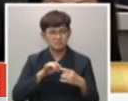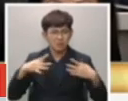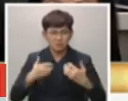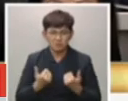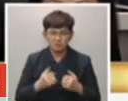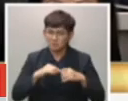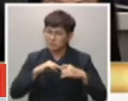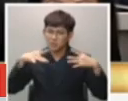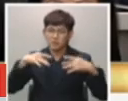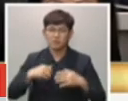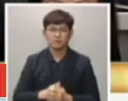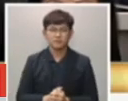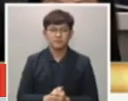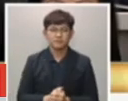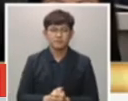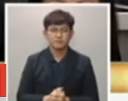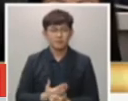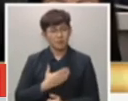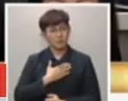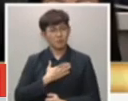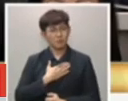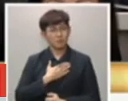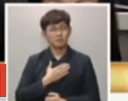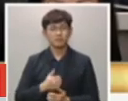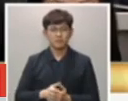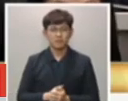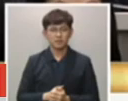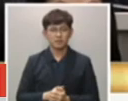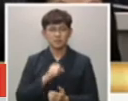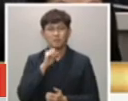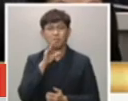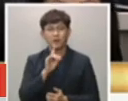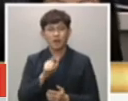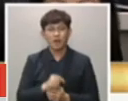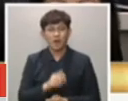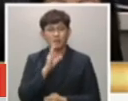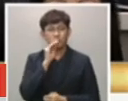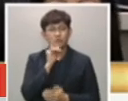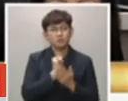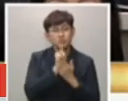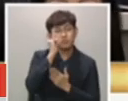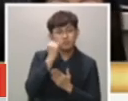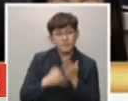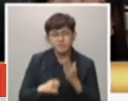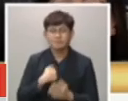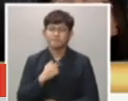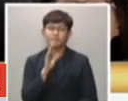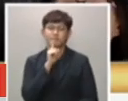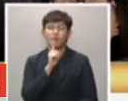างนั้นสำหรับผมนี่จะไม่ยกเอาเรื่องที่ท่านพูดผิดถูกมาใช้นะครับเรื่อง